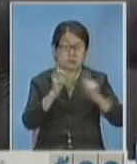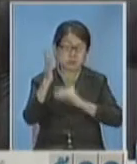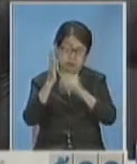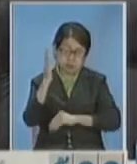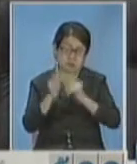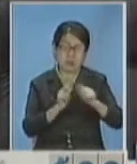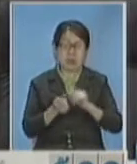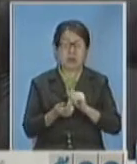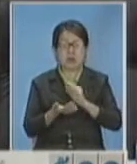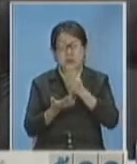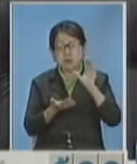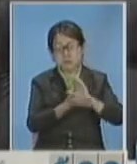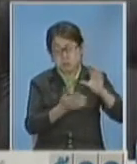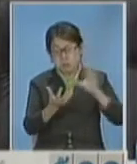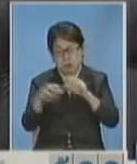ได้งบประมาณเพียง